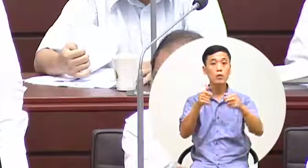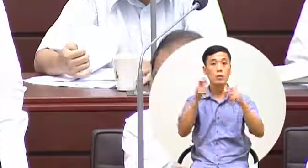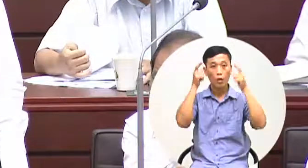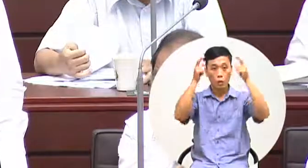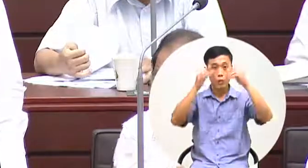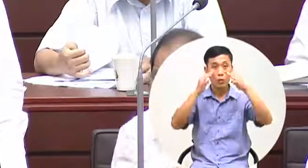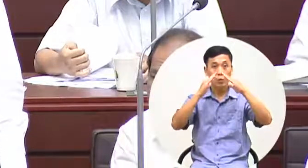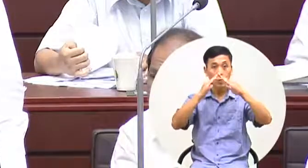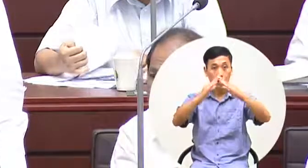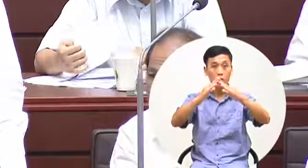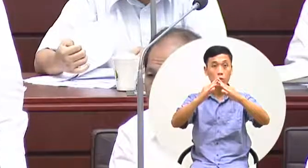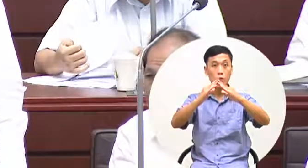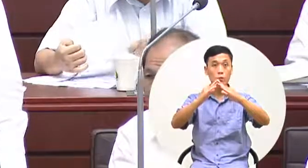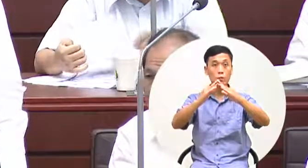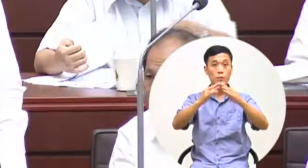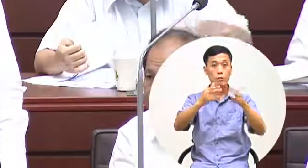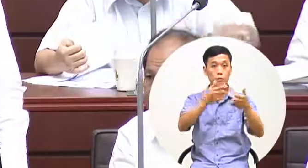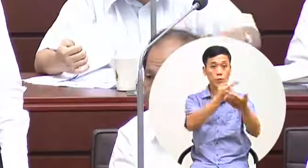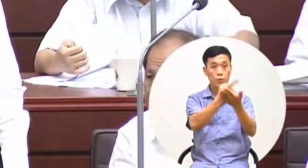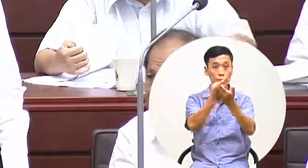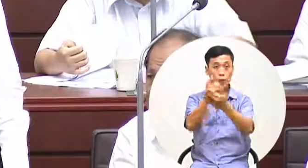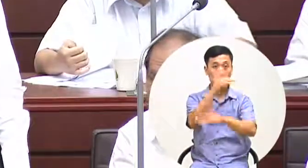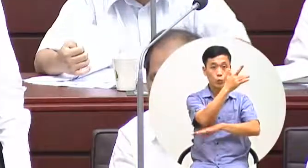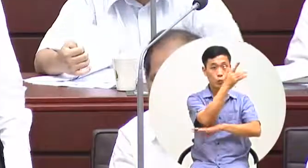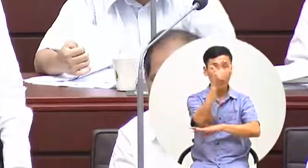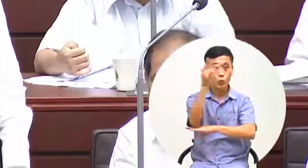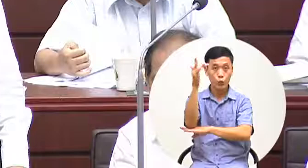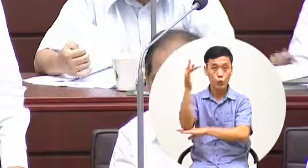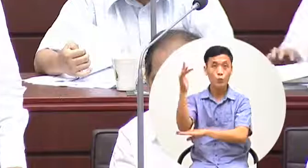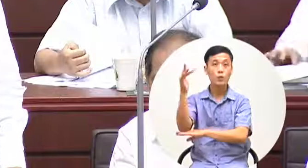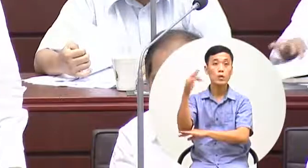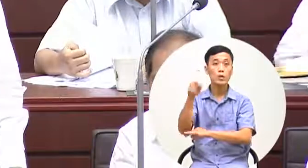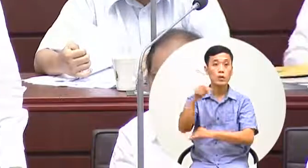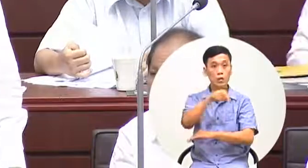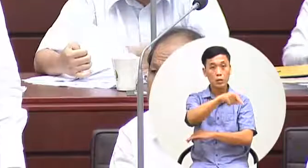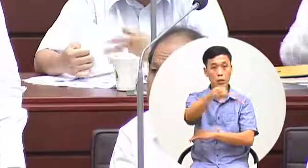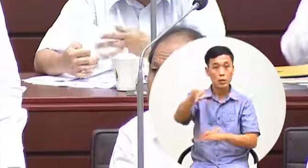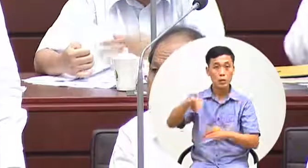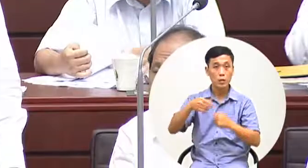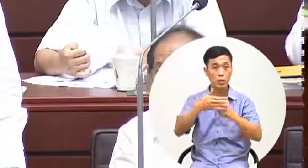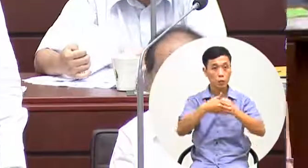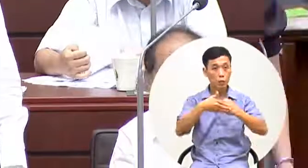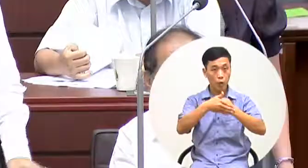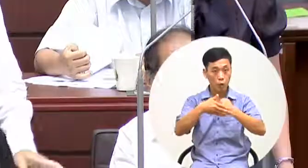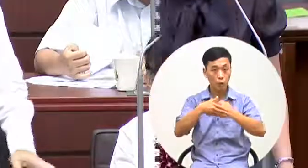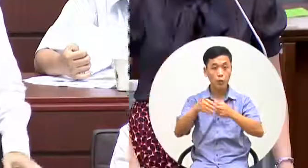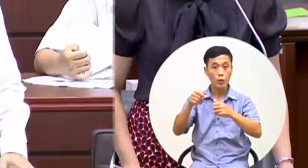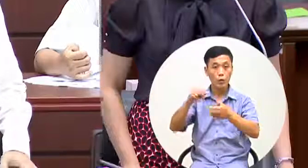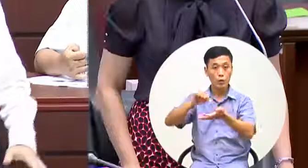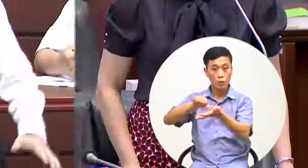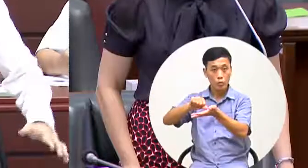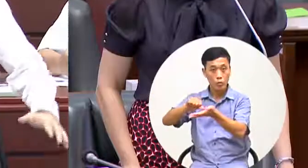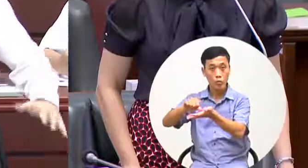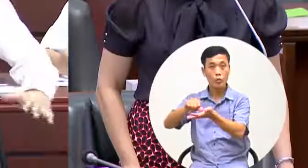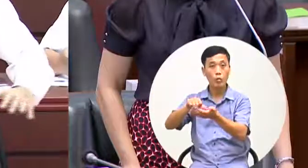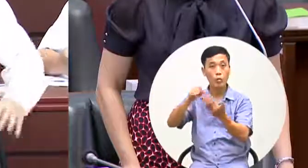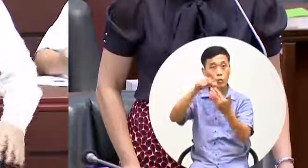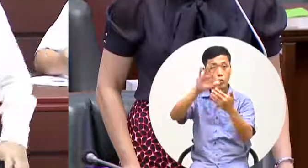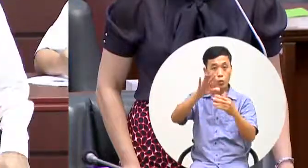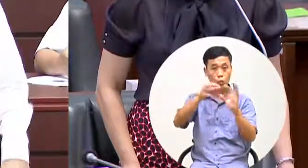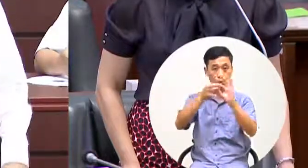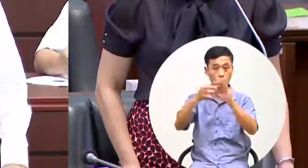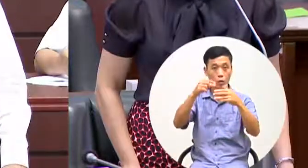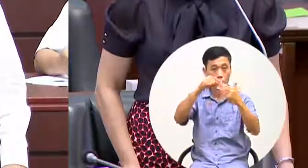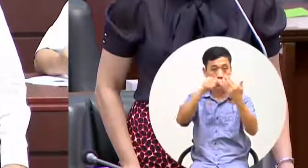木、灌木啊，这些保护跟植栽这些相关的规定，我们养工处已经都把它汇整